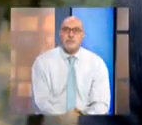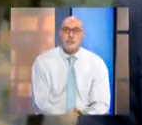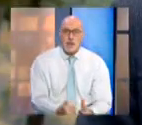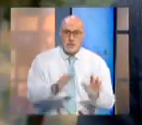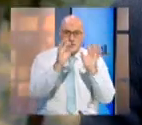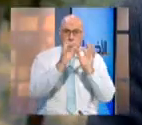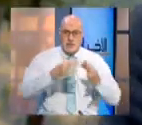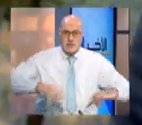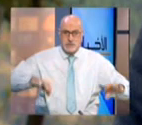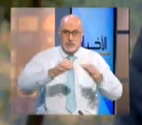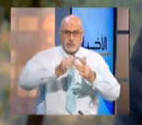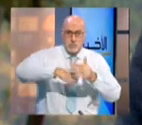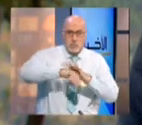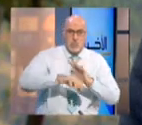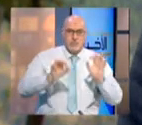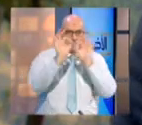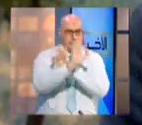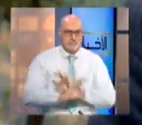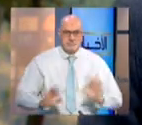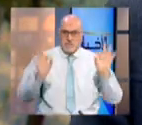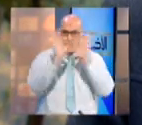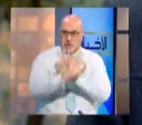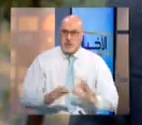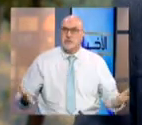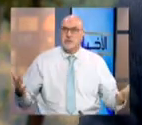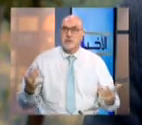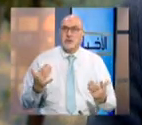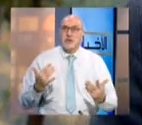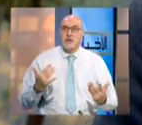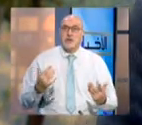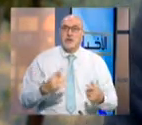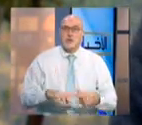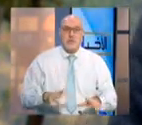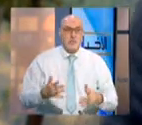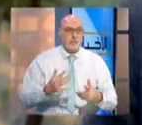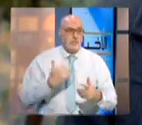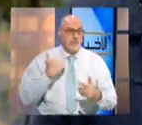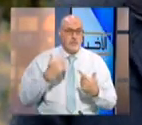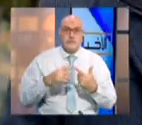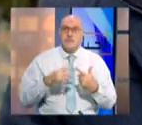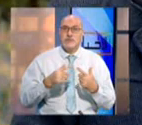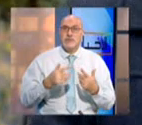ما عندناش ملعب بلدي، ما عندناش سكنات استفادت البلدية منذ الاستقلال المحاولي حوالي 60 سكن فقط.